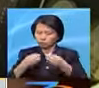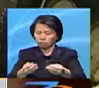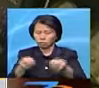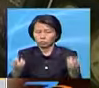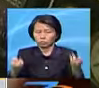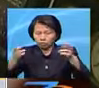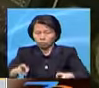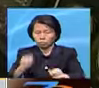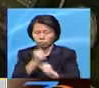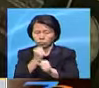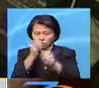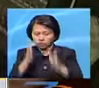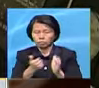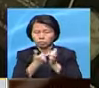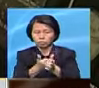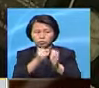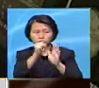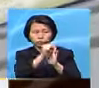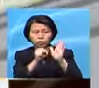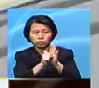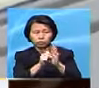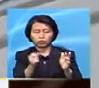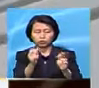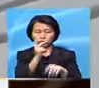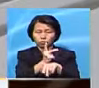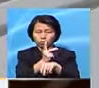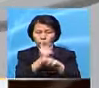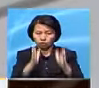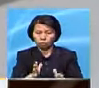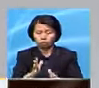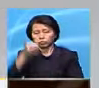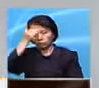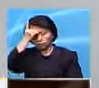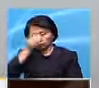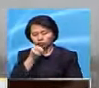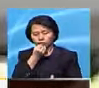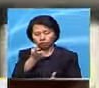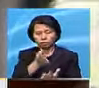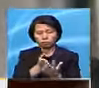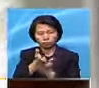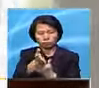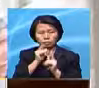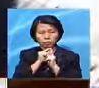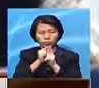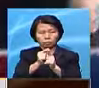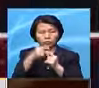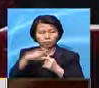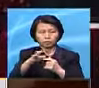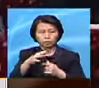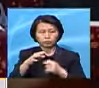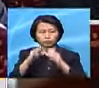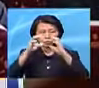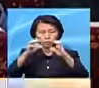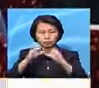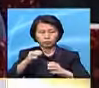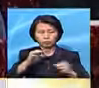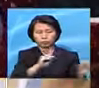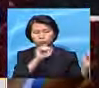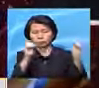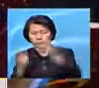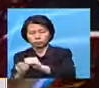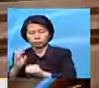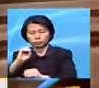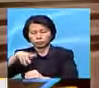kontraktor mengikut syarat-syarat kontrak Datuk Seri Hassan memaklumkannya melalui satu kenyataan selepas proseding projek pengalihan